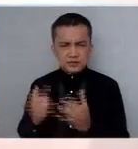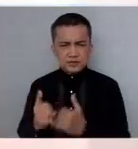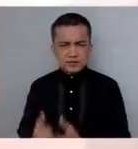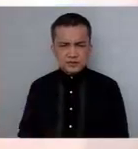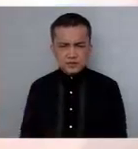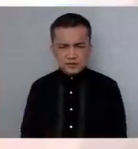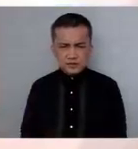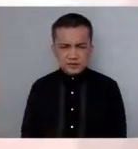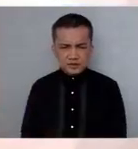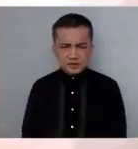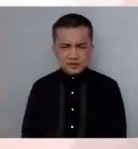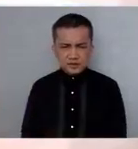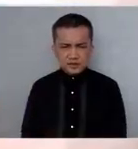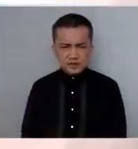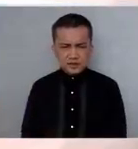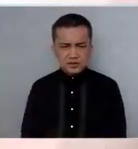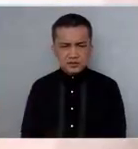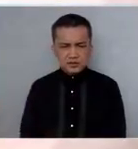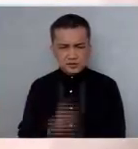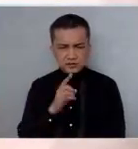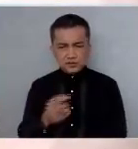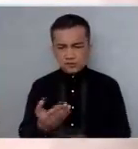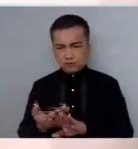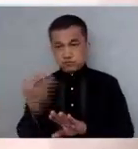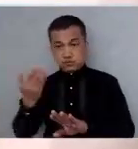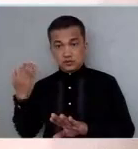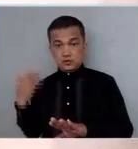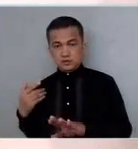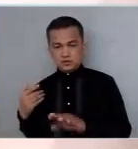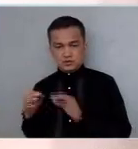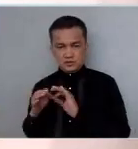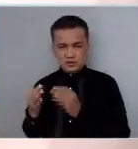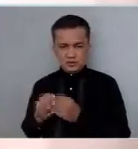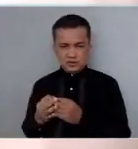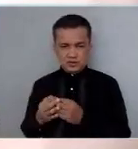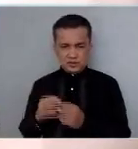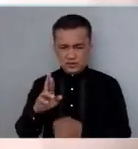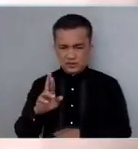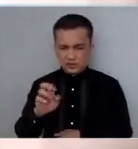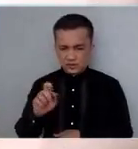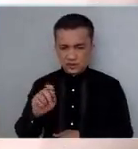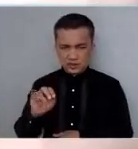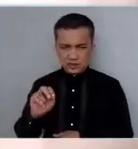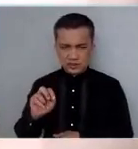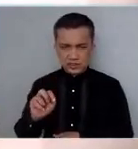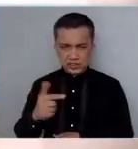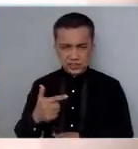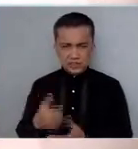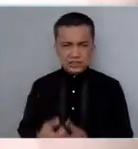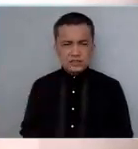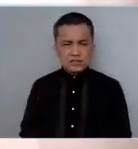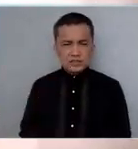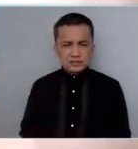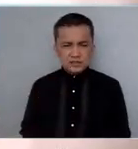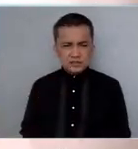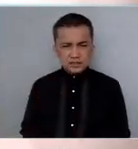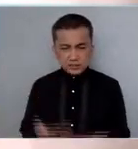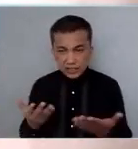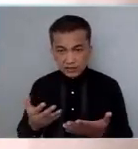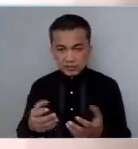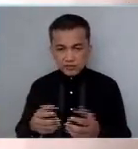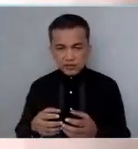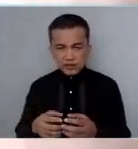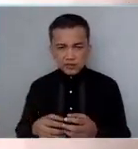back when I was with my family, nagsimula ako sa retailing industry na kung saan mahirap maghanap ng mga